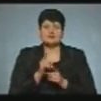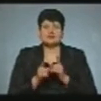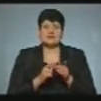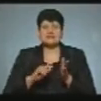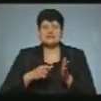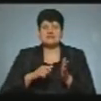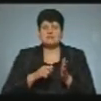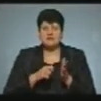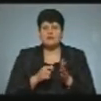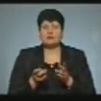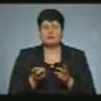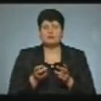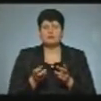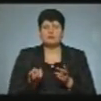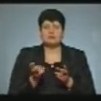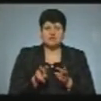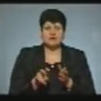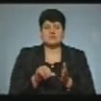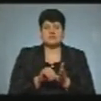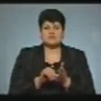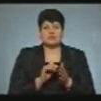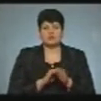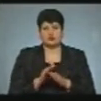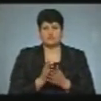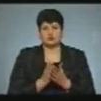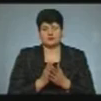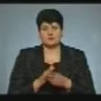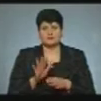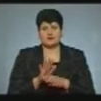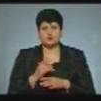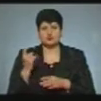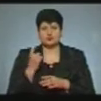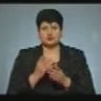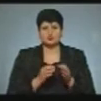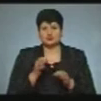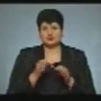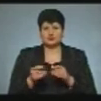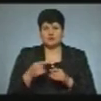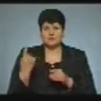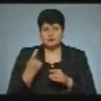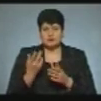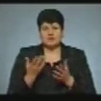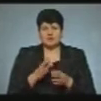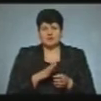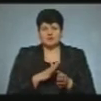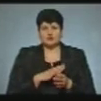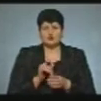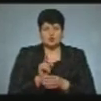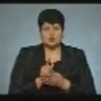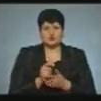у приміщенні аптеки, прийшли представники виконавчої служби. Наказ господарського суду Тернопільської області, яким було